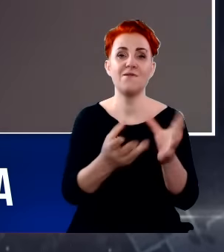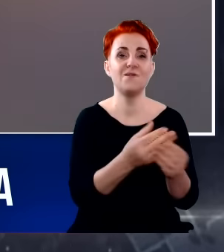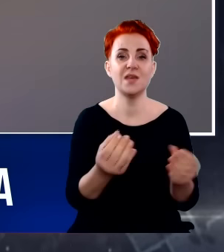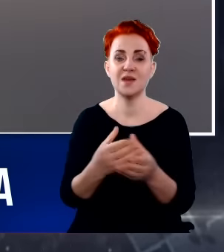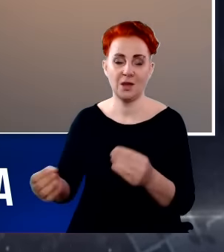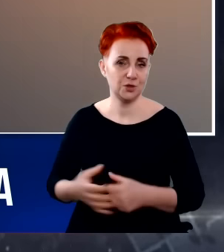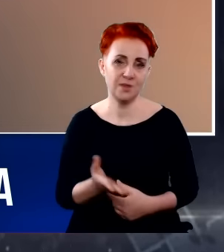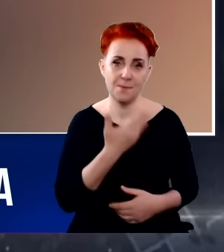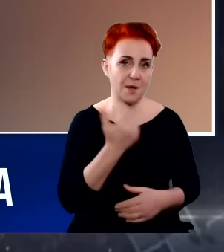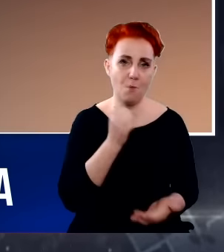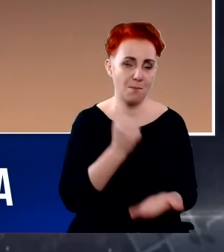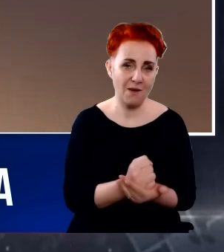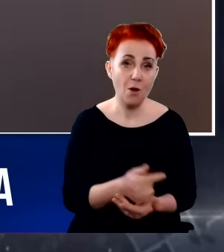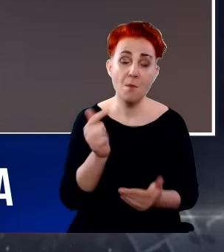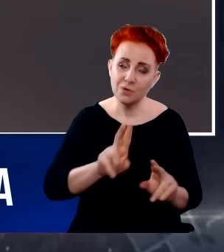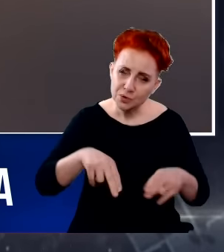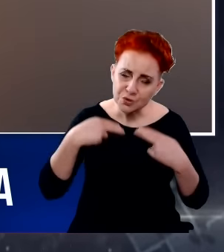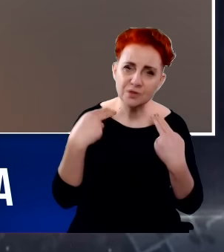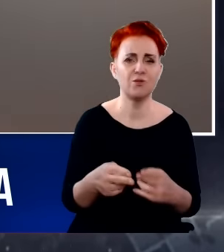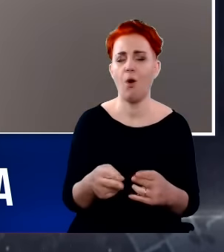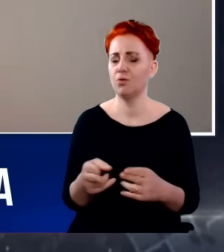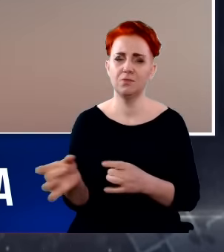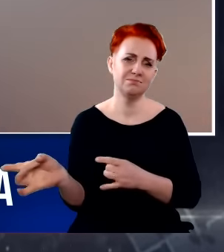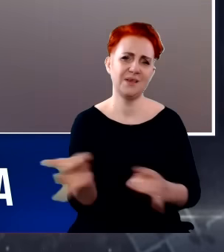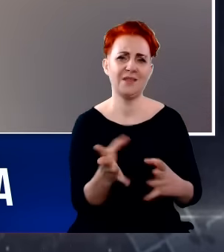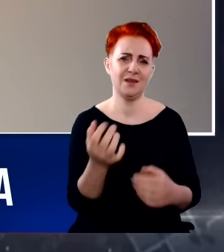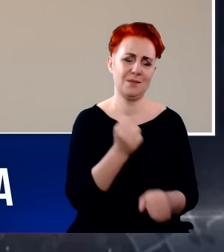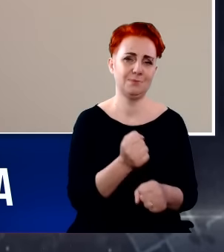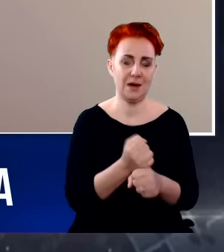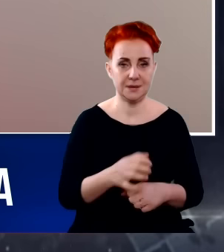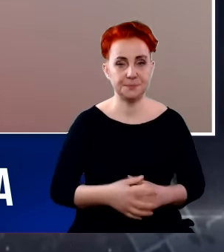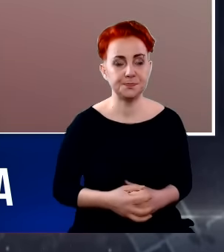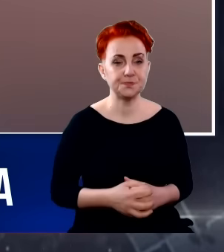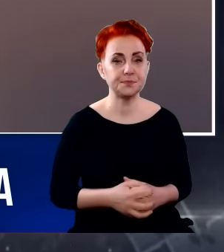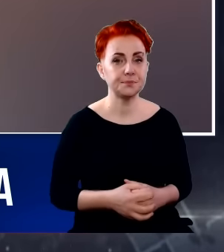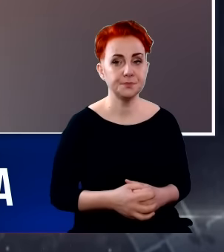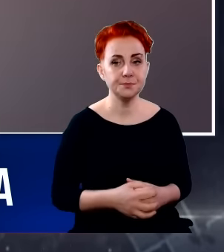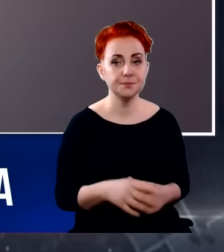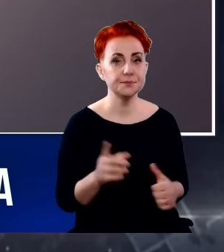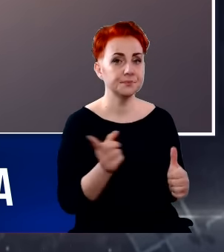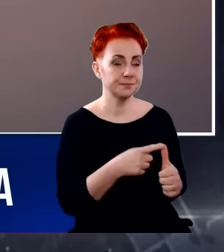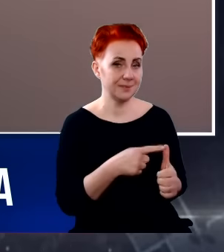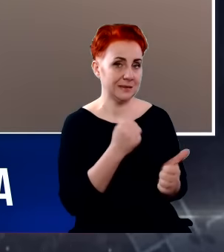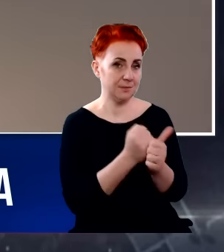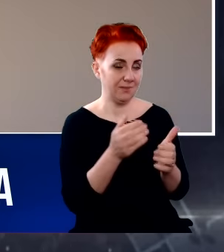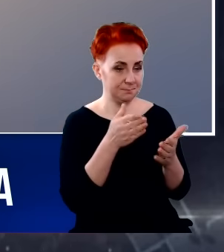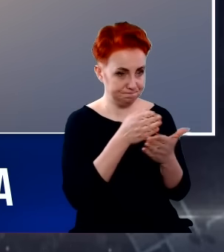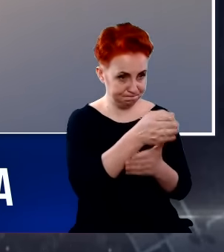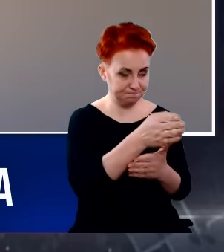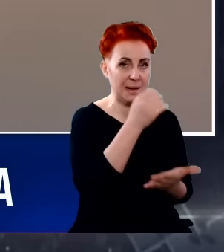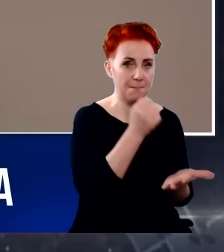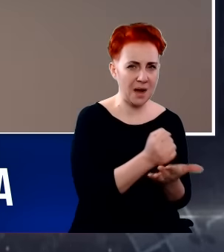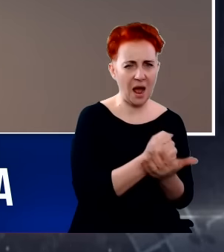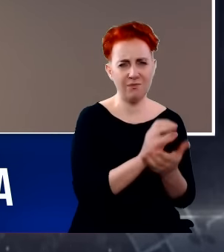Wąsikowi i powinien był przywrócić ich natychmiast do pełnienia obowiązków poselskich. Pani marszałek, jedno to jest ścieżka prawna i wszystkie te